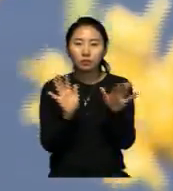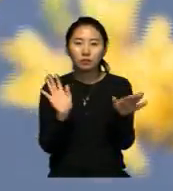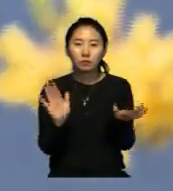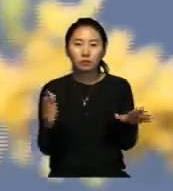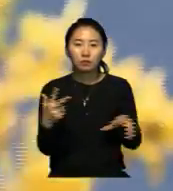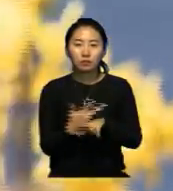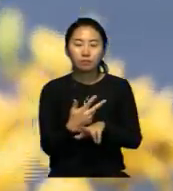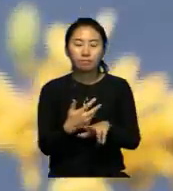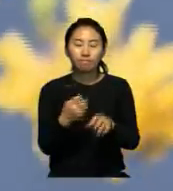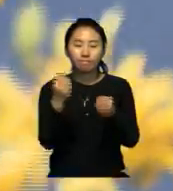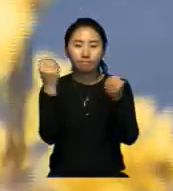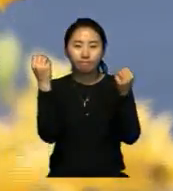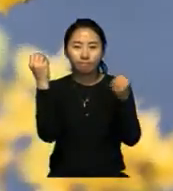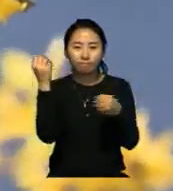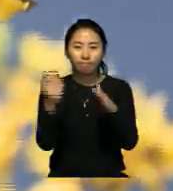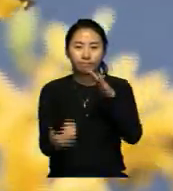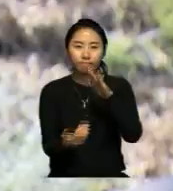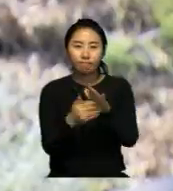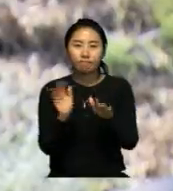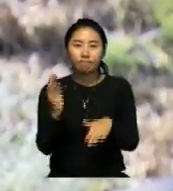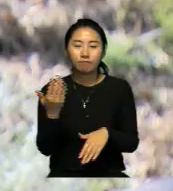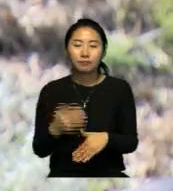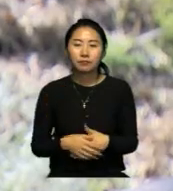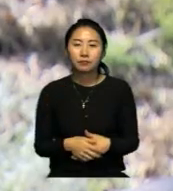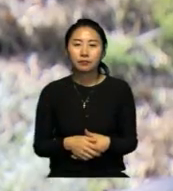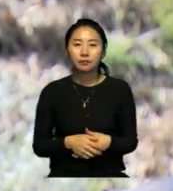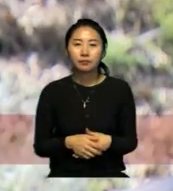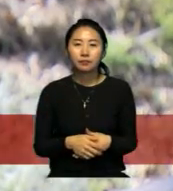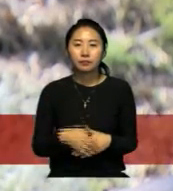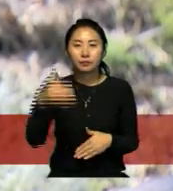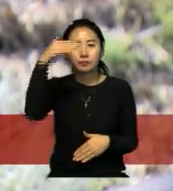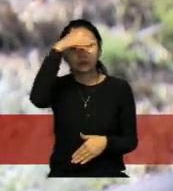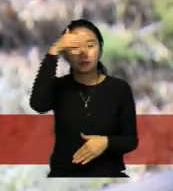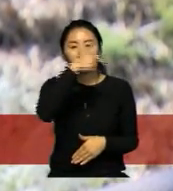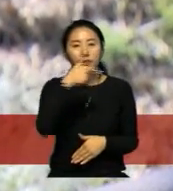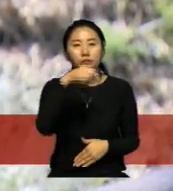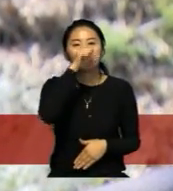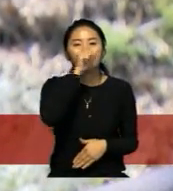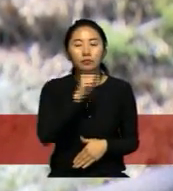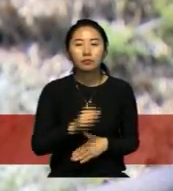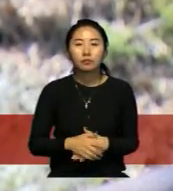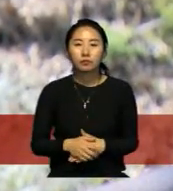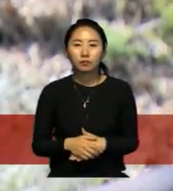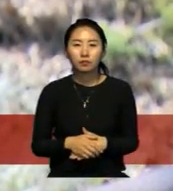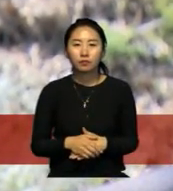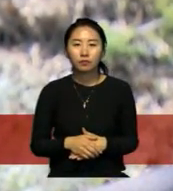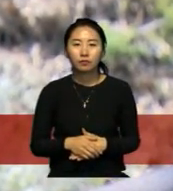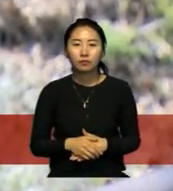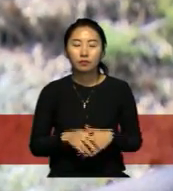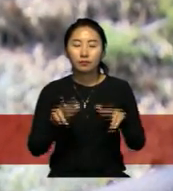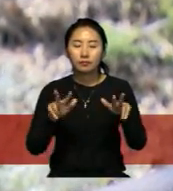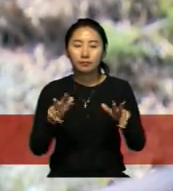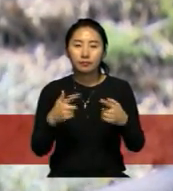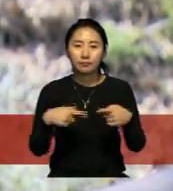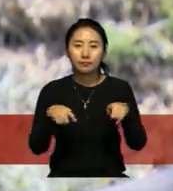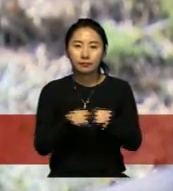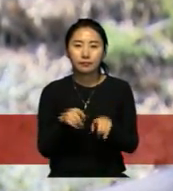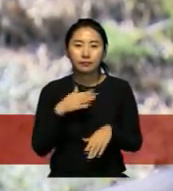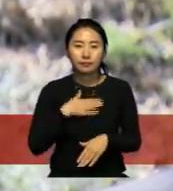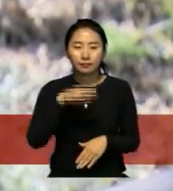주가 절정을 이룰 전망입니다. 그리고 경관도 너무 좋고, 그리고 이제 같이 기분